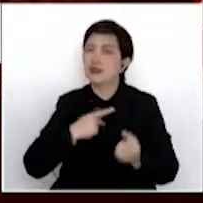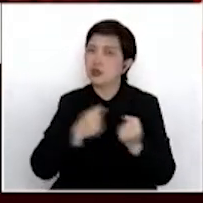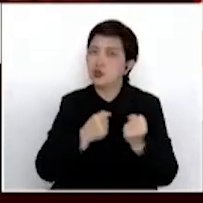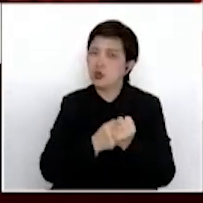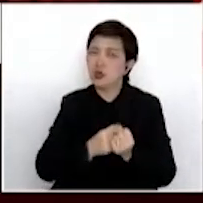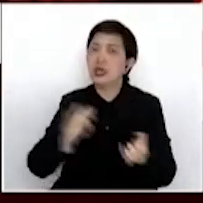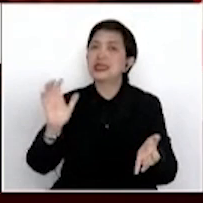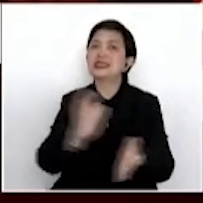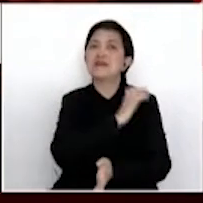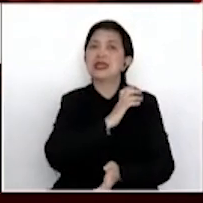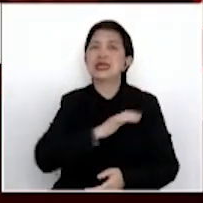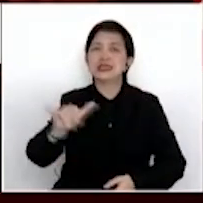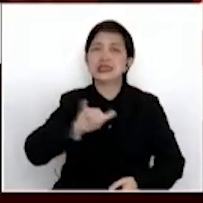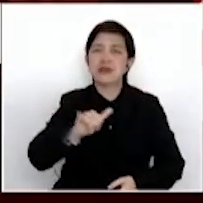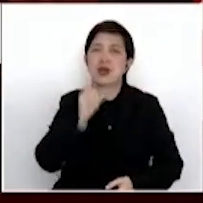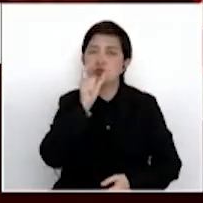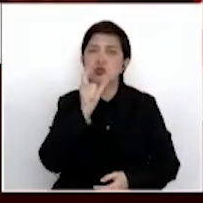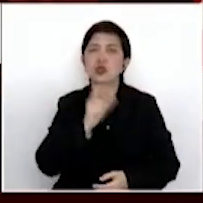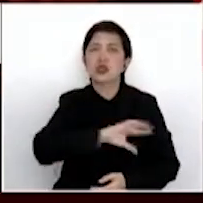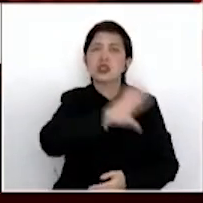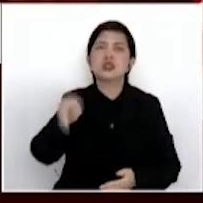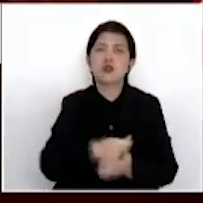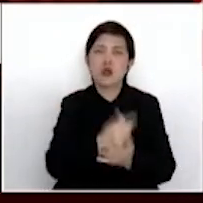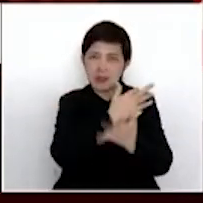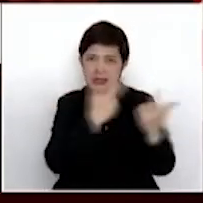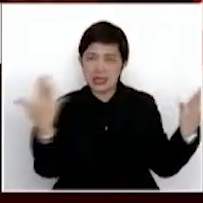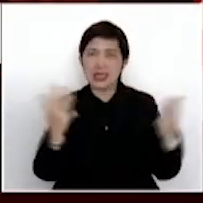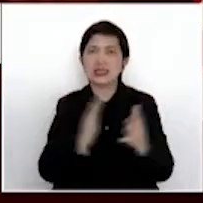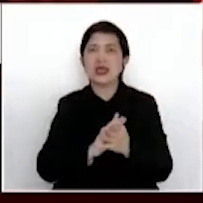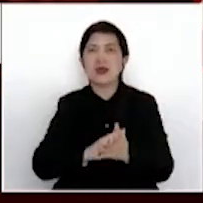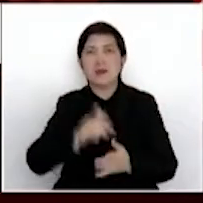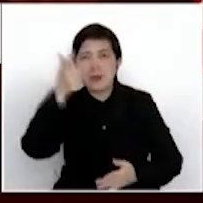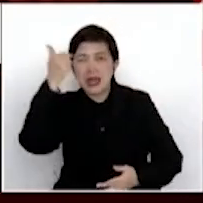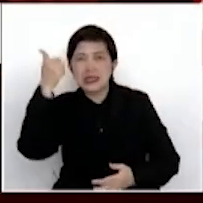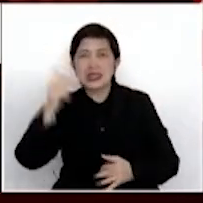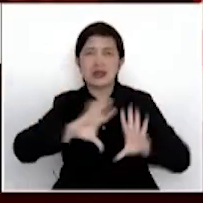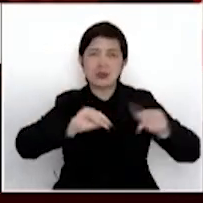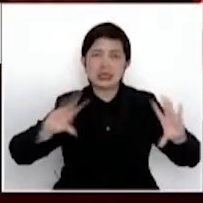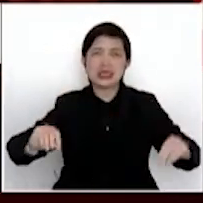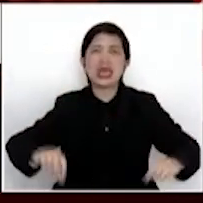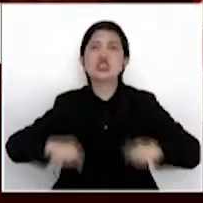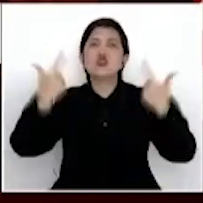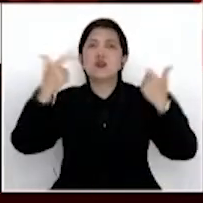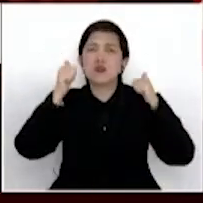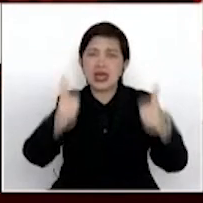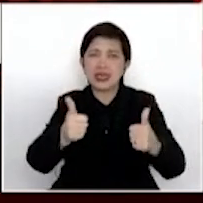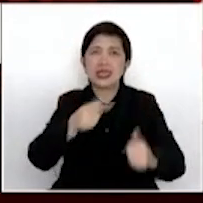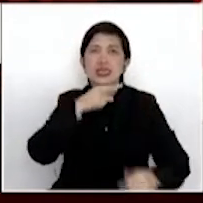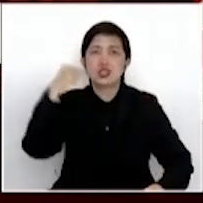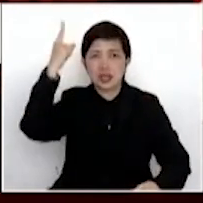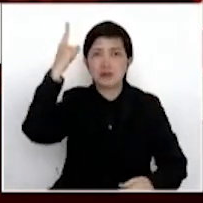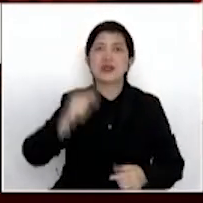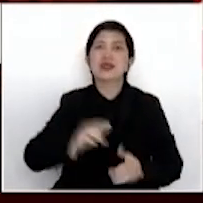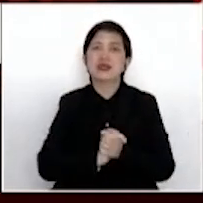yangendukendeng bagi semua warganya untuk belajar bekerja berkarya hidup lebih baik Insyaallah hidup di Jakarta akan